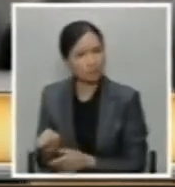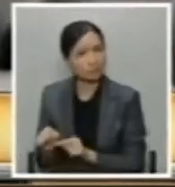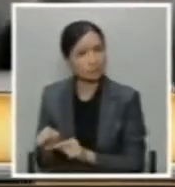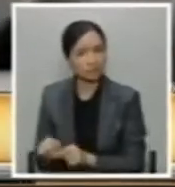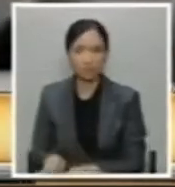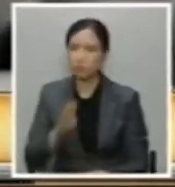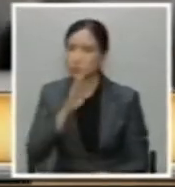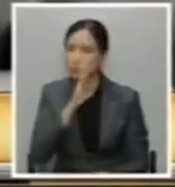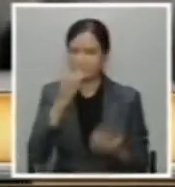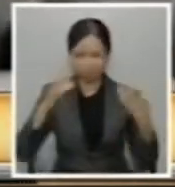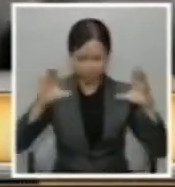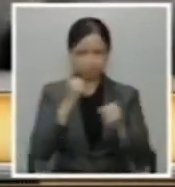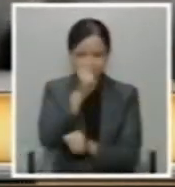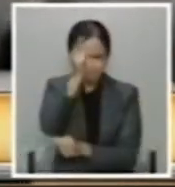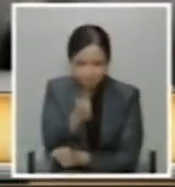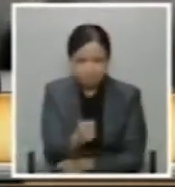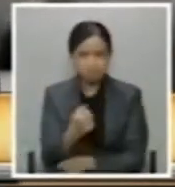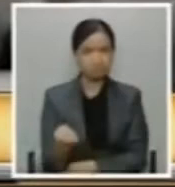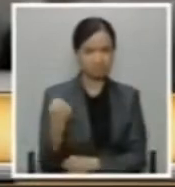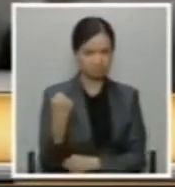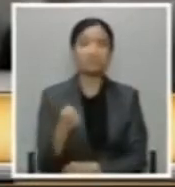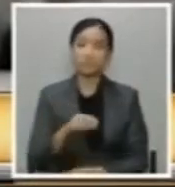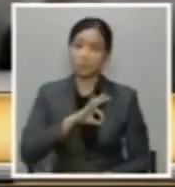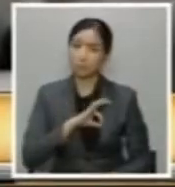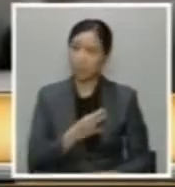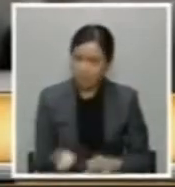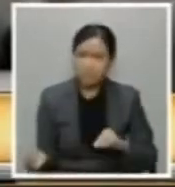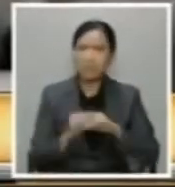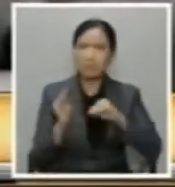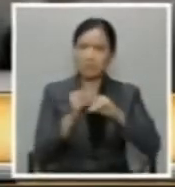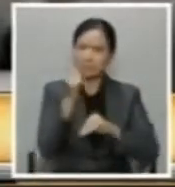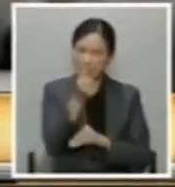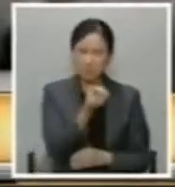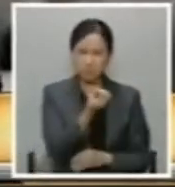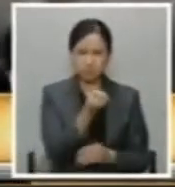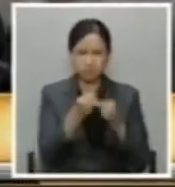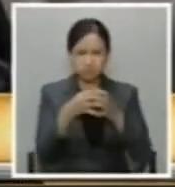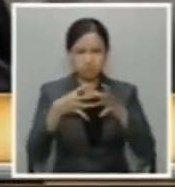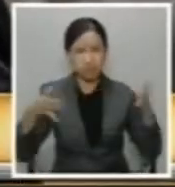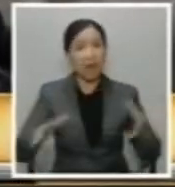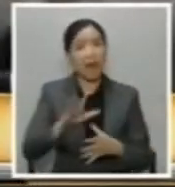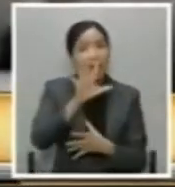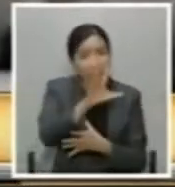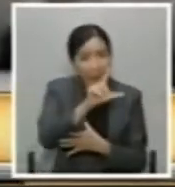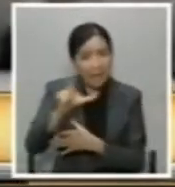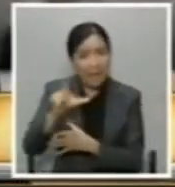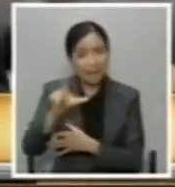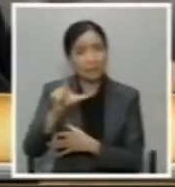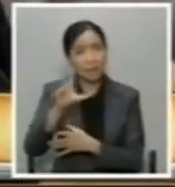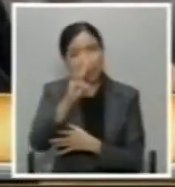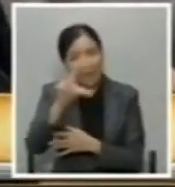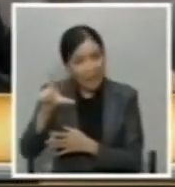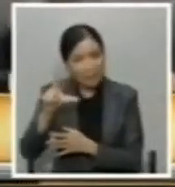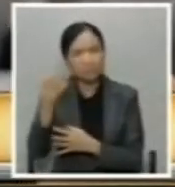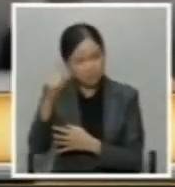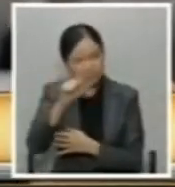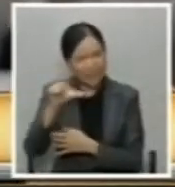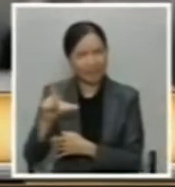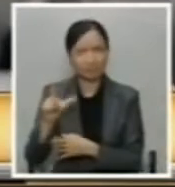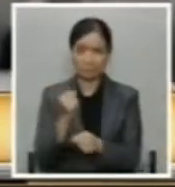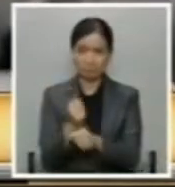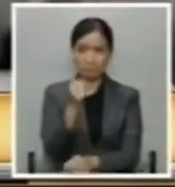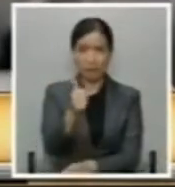ราเอาจริงนะครับเราสามารถที่จะเพิ่มสมาชิกได้ทันทีเป็นหลัก5ล้าน6ล้านอาจจะถึง10ล้านคนนะครับเ